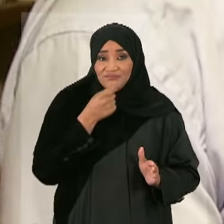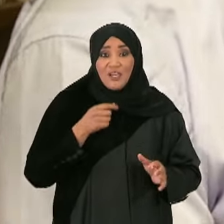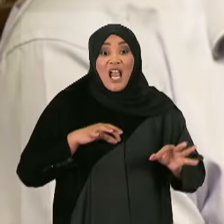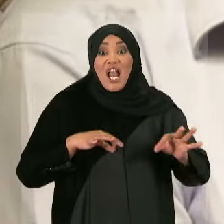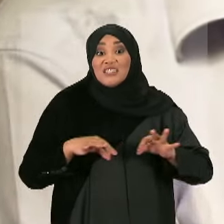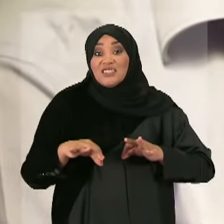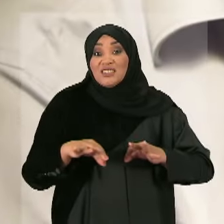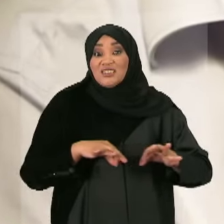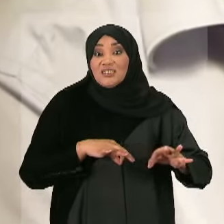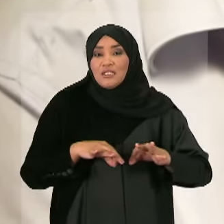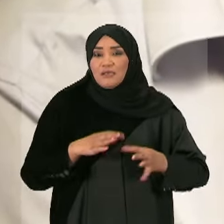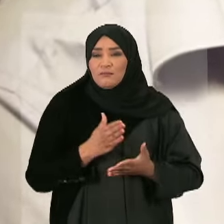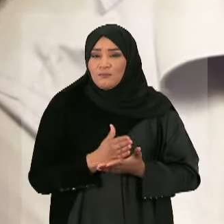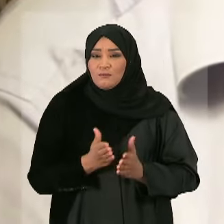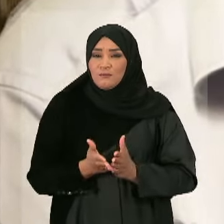مثل نقل